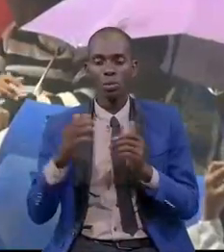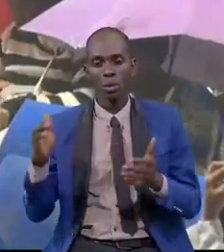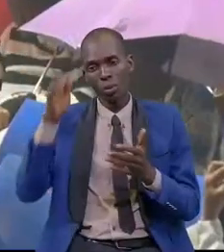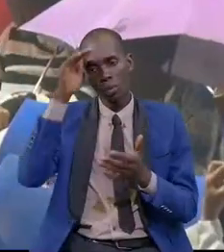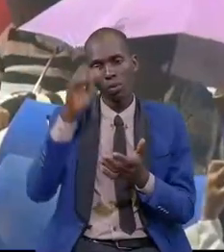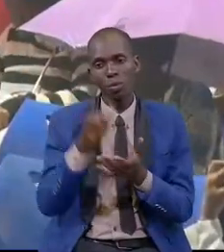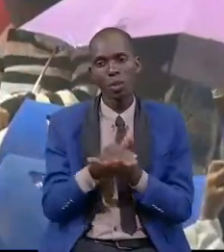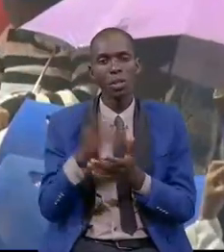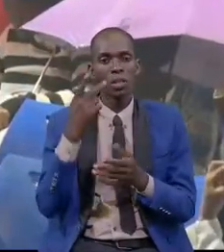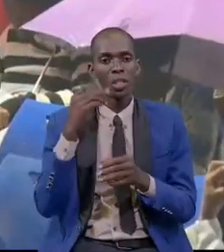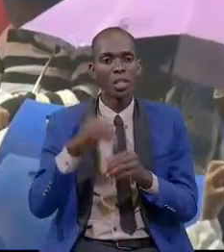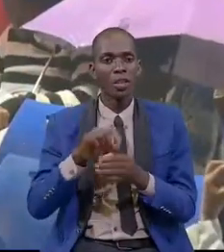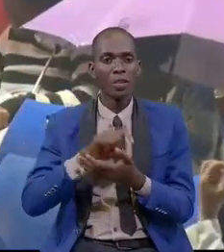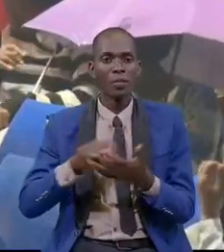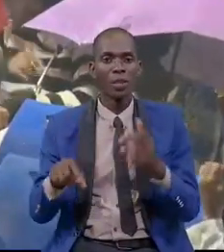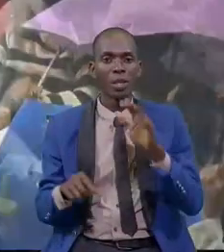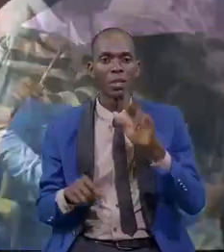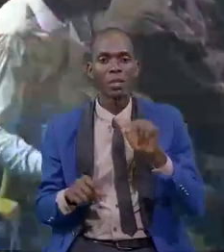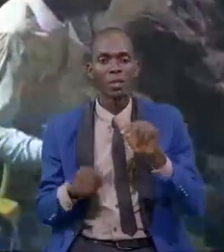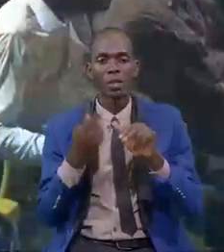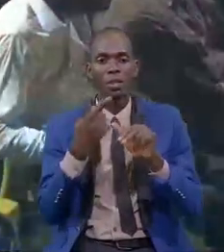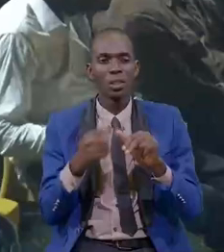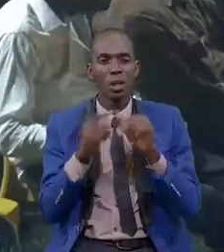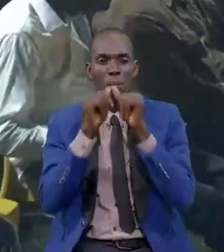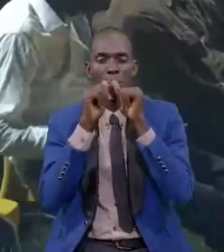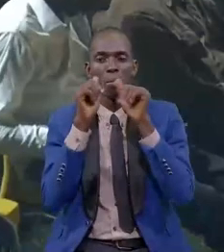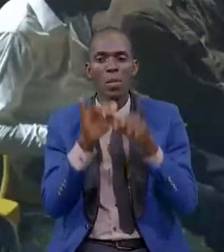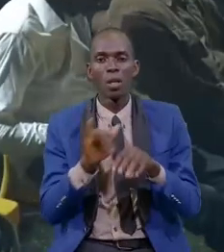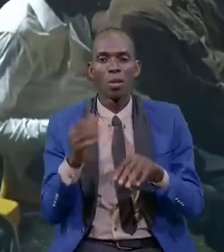Le verset 13. La bénédiction du malheureux